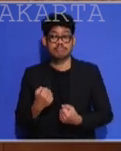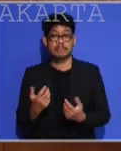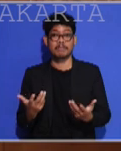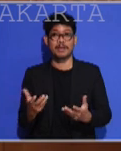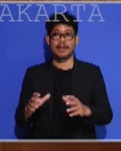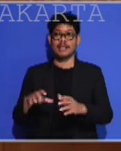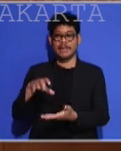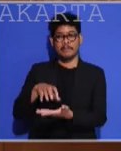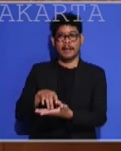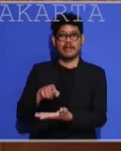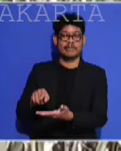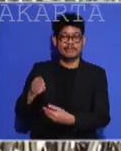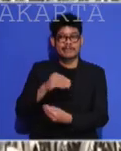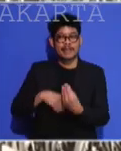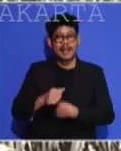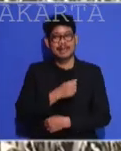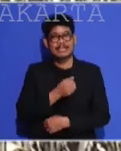Ruci Kabupaten Bantul.